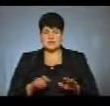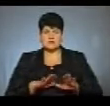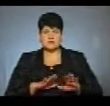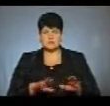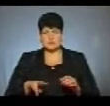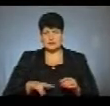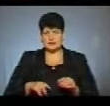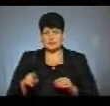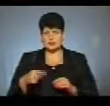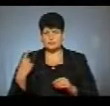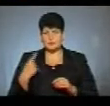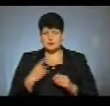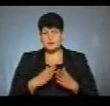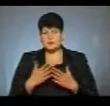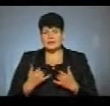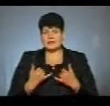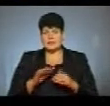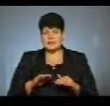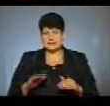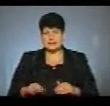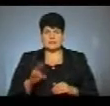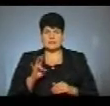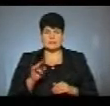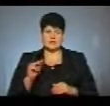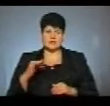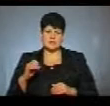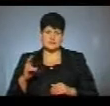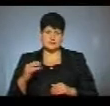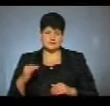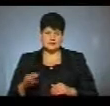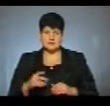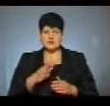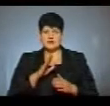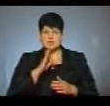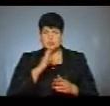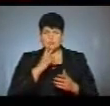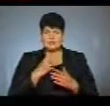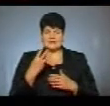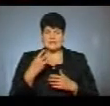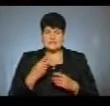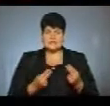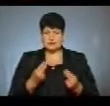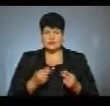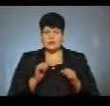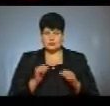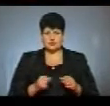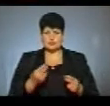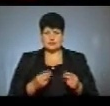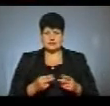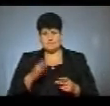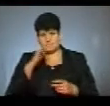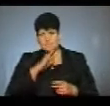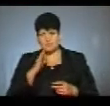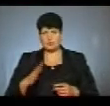директора Тернопільської обласної бібліотеки для дітей Надія Чайківська. Жінка показує 30 настільних ігор, в які можуть грати батьки, коли